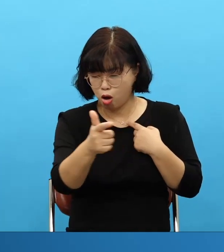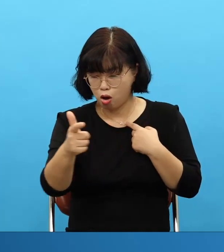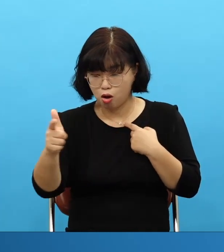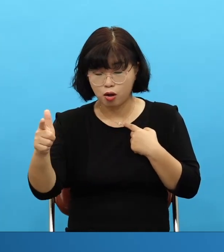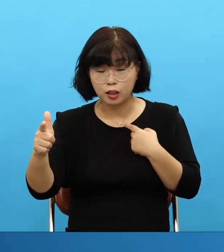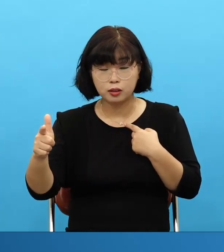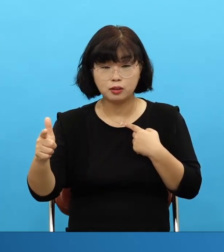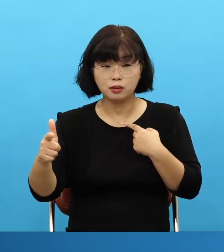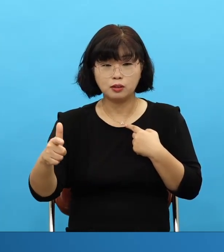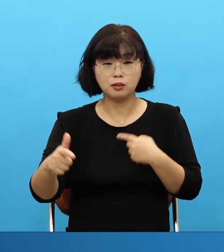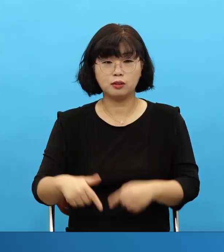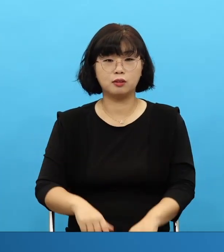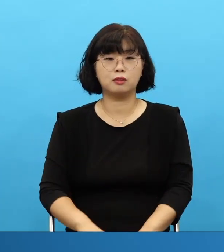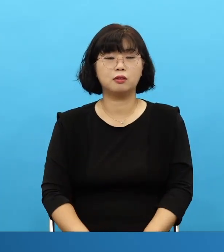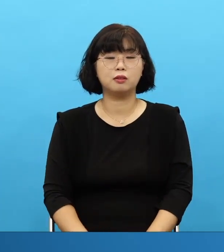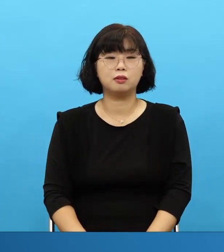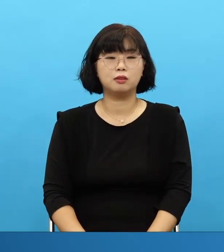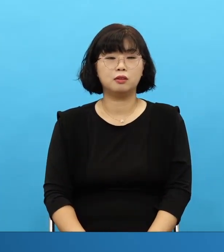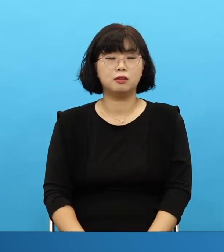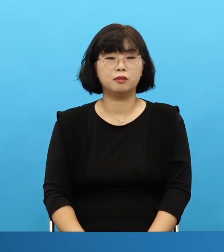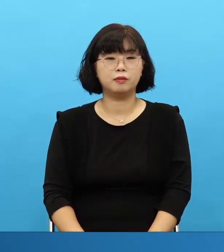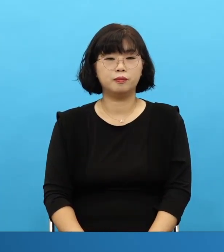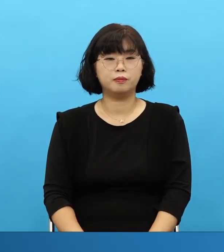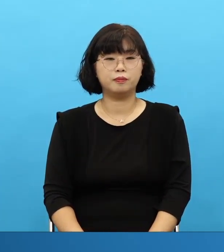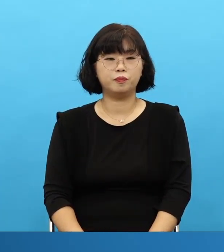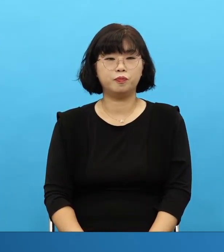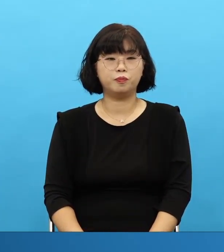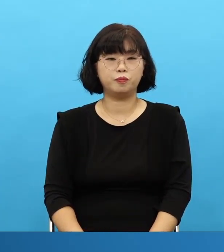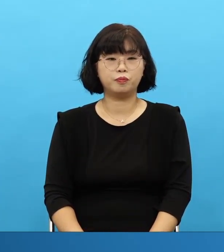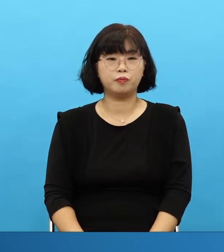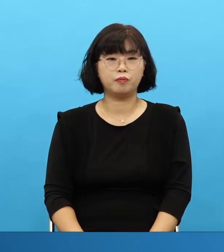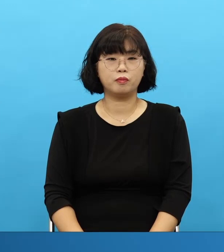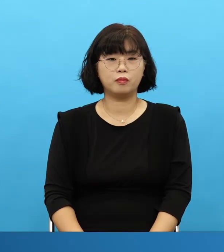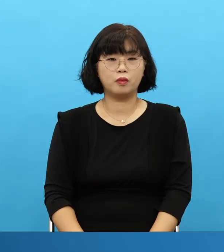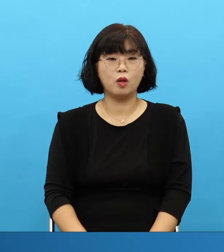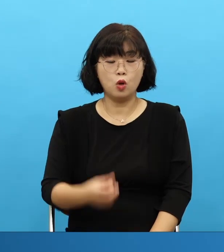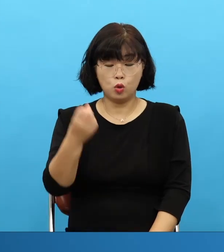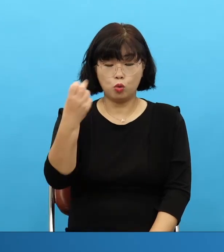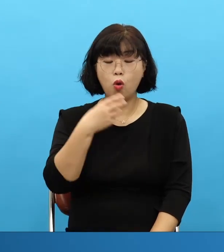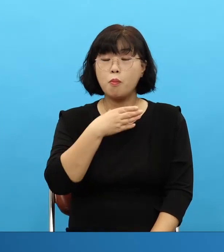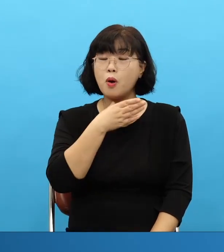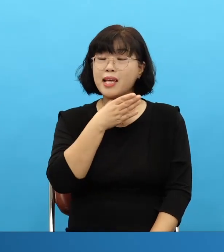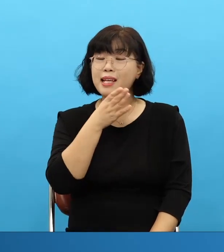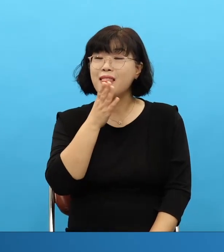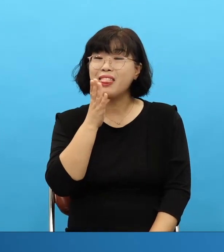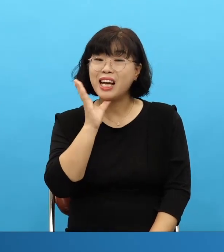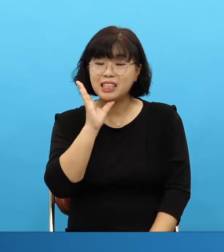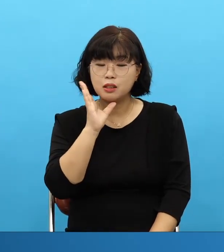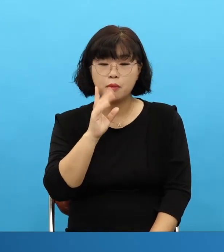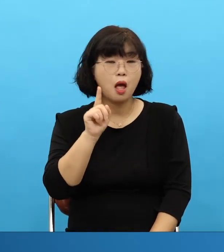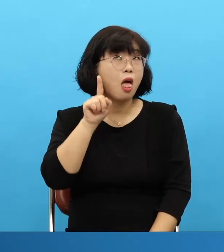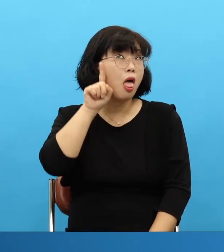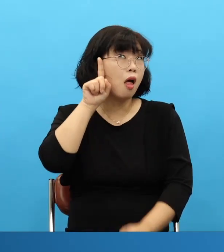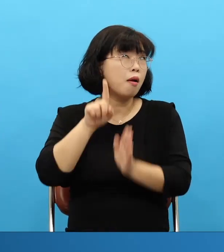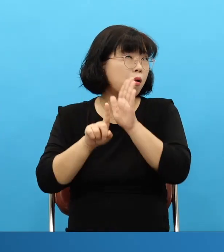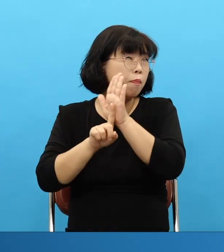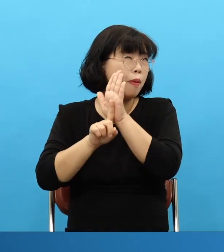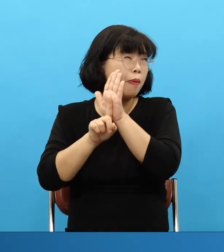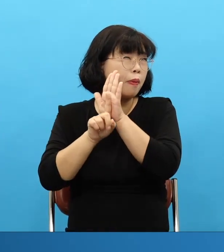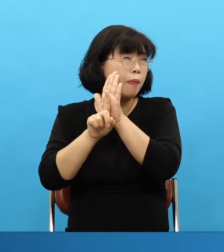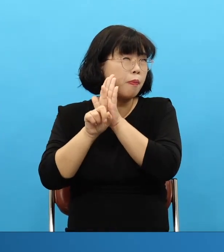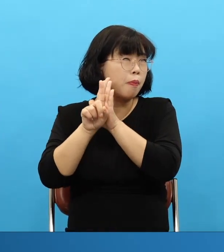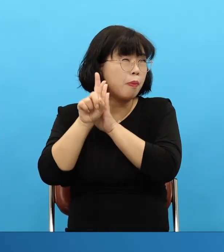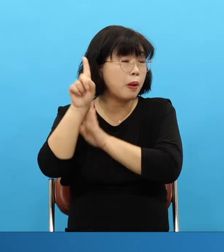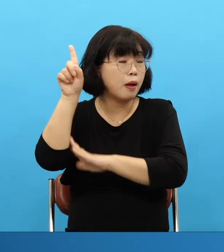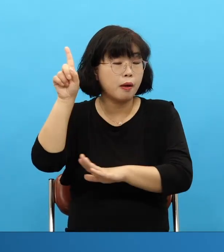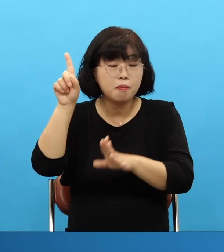us. 뭐 사실상은 뭐 나이 들면 혈압도 올라갑니다. 정상입니다. And in fact, when you get older, yes, you have